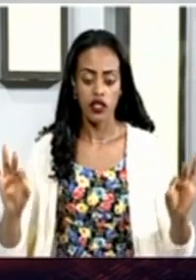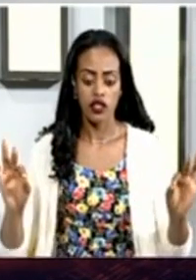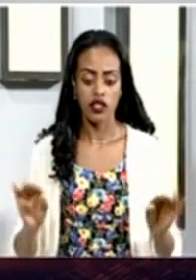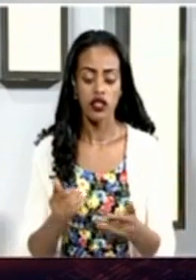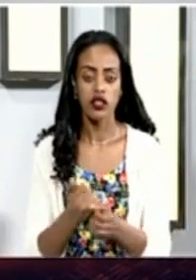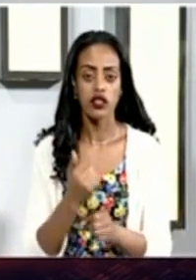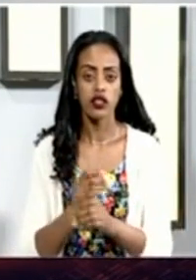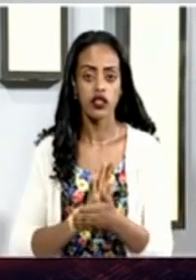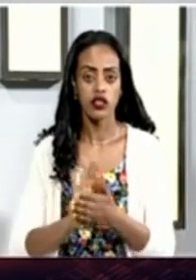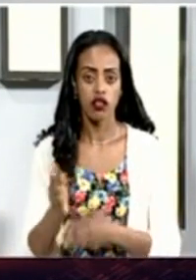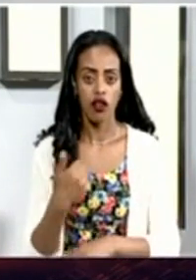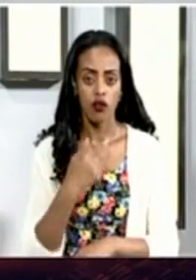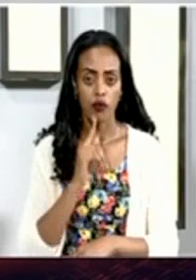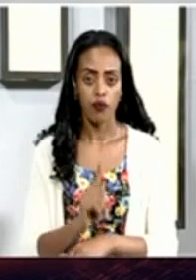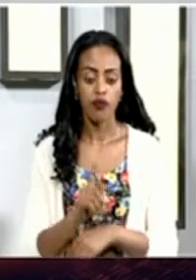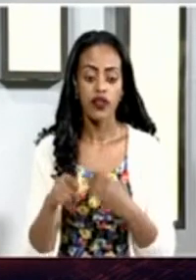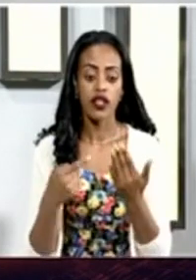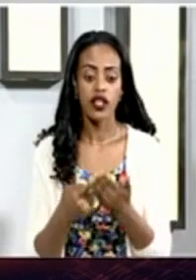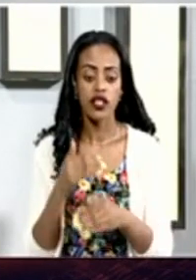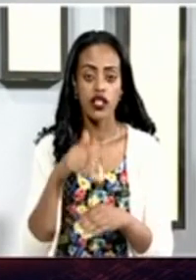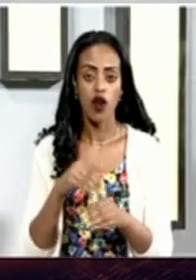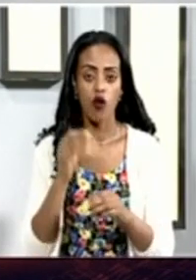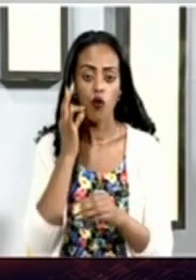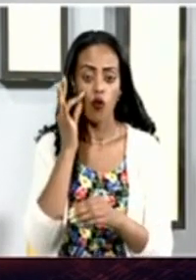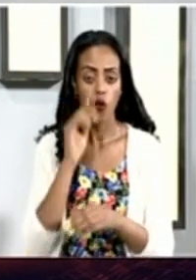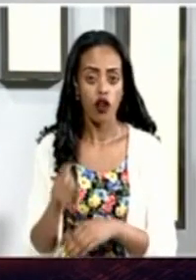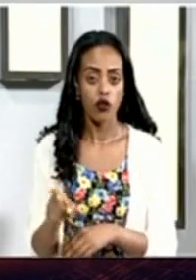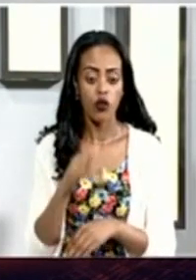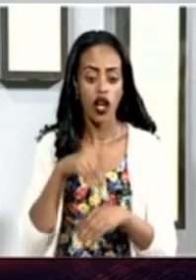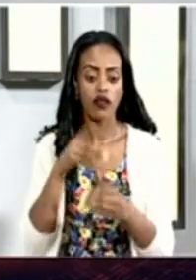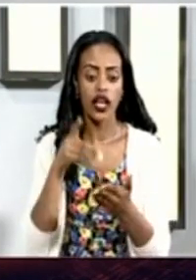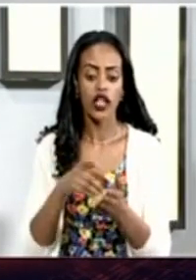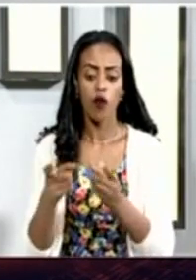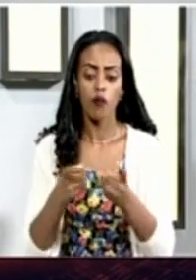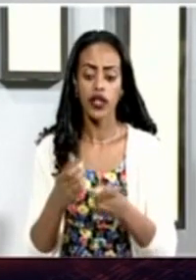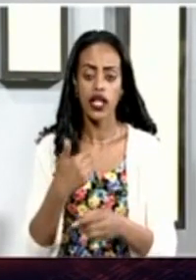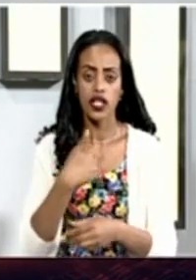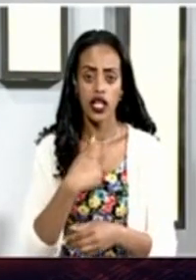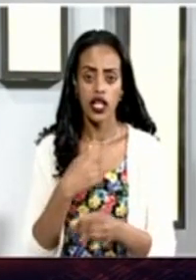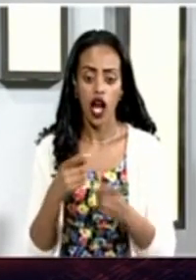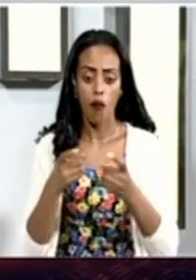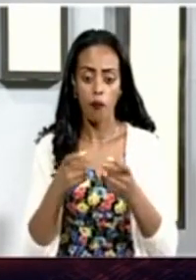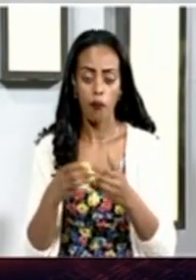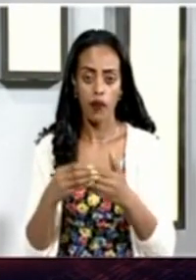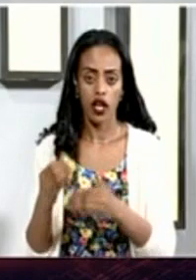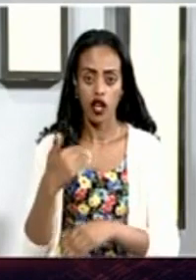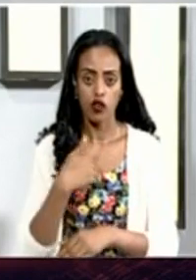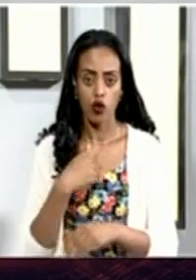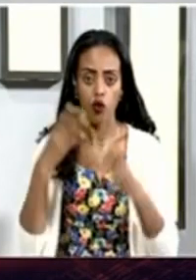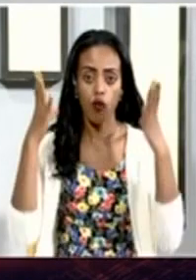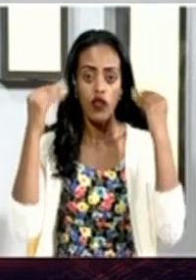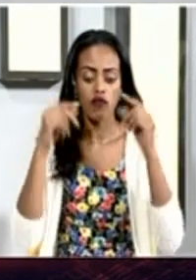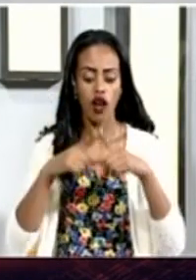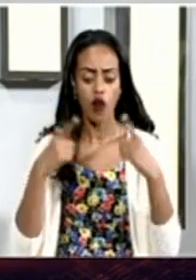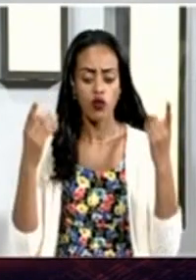لمعة مرئية تاتي قبر للو سلازي حود حو حتى يكون أفتي ناي كتما محدار للنا أمر راح للو تصفى عوي